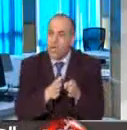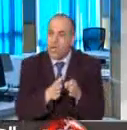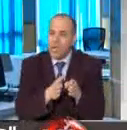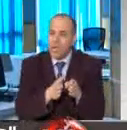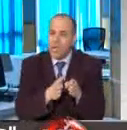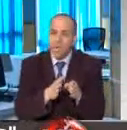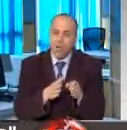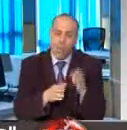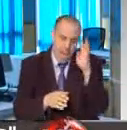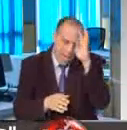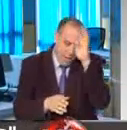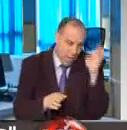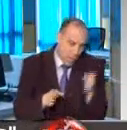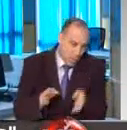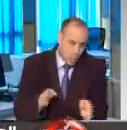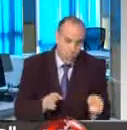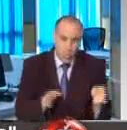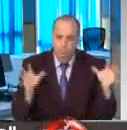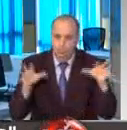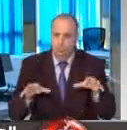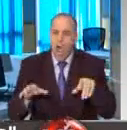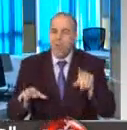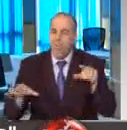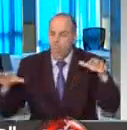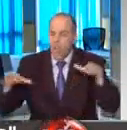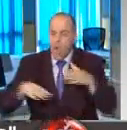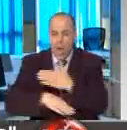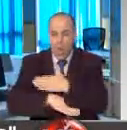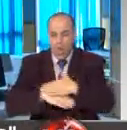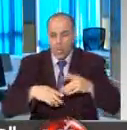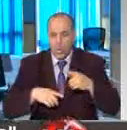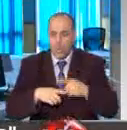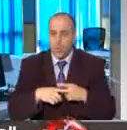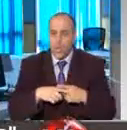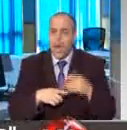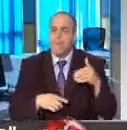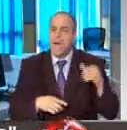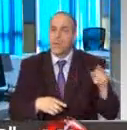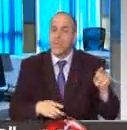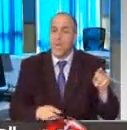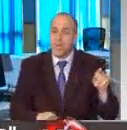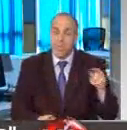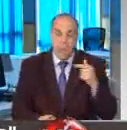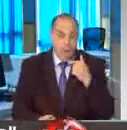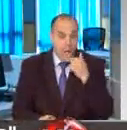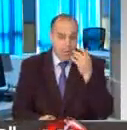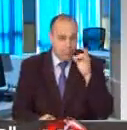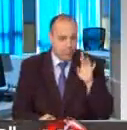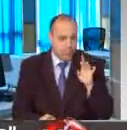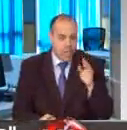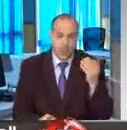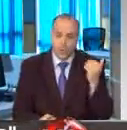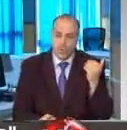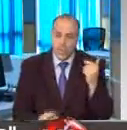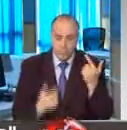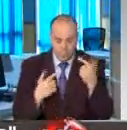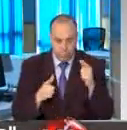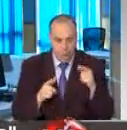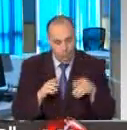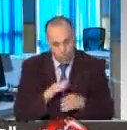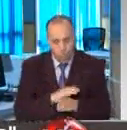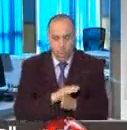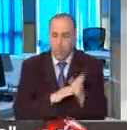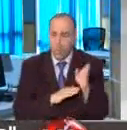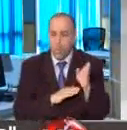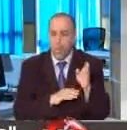وآخرون عراقيون يتكدسون بالألاف على الحدود اليونانية مع مقدونيا، ومع رفض هذه الأخيرة السماح لهم بالعبور